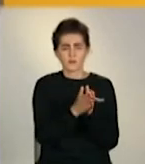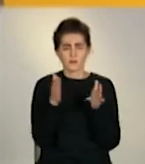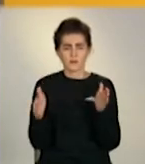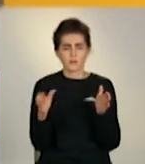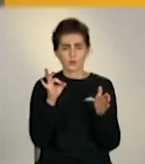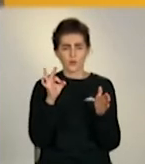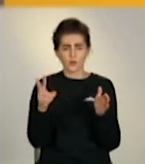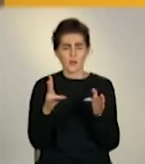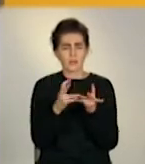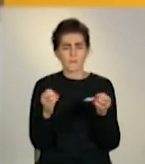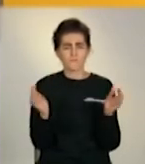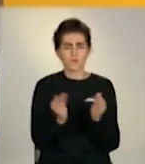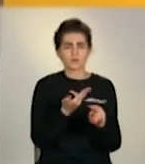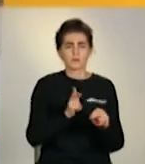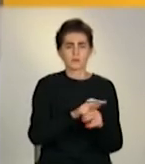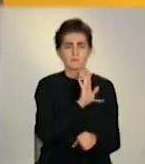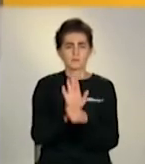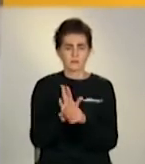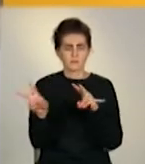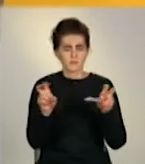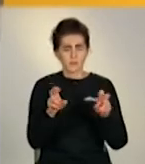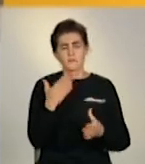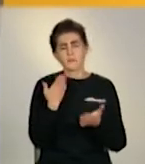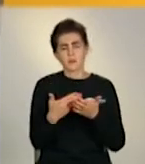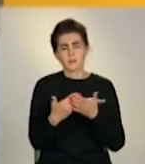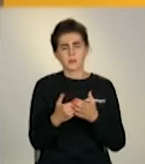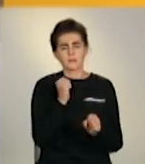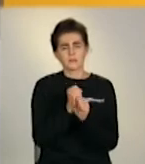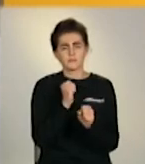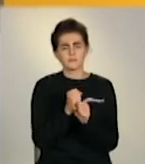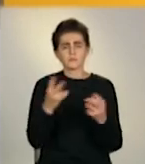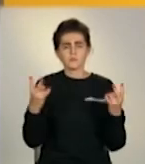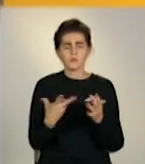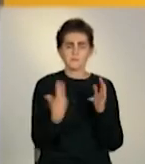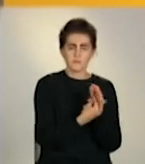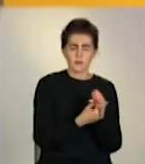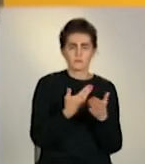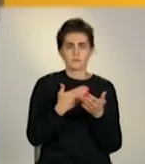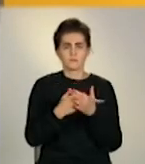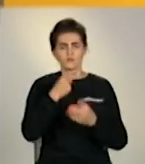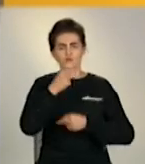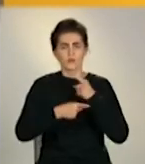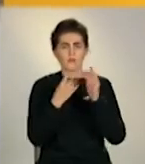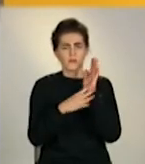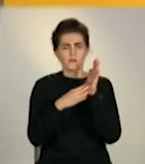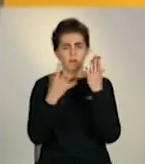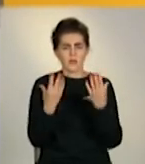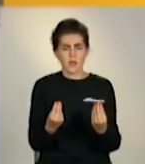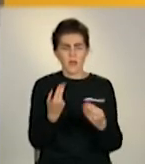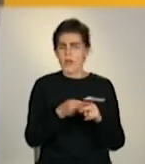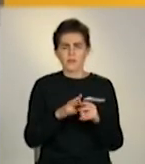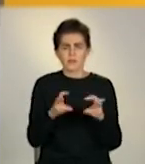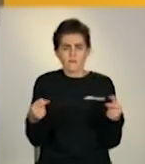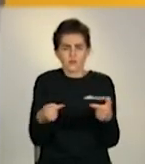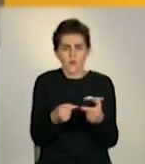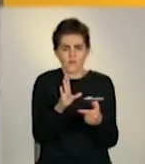складає не менше того зазначеного. Тобто дуже часто говорять, там, наприклад, AstraZeneca зараз рекомендують через 90 днів. Тобто це не день в